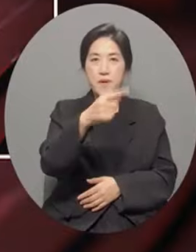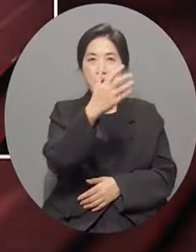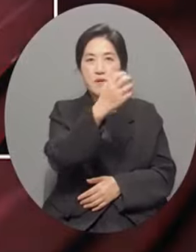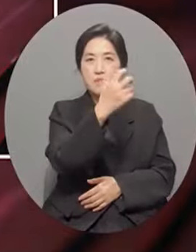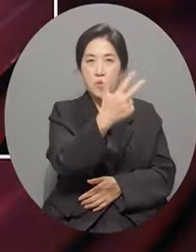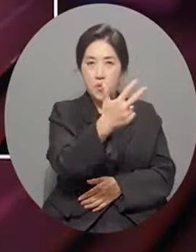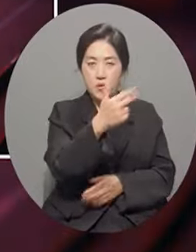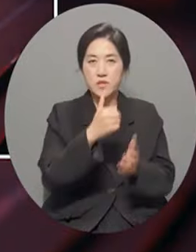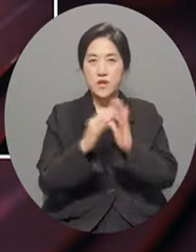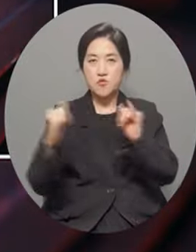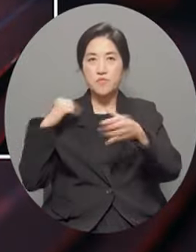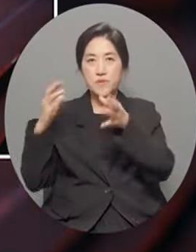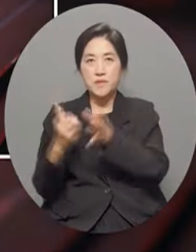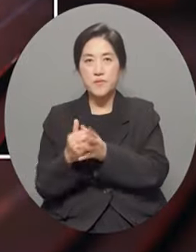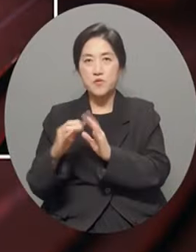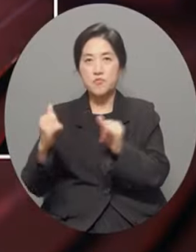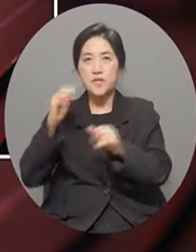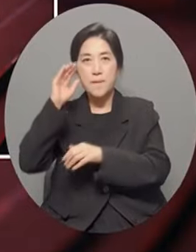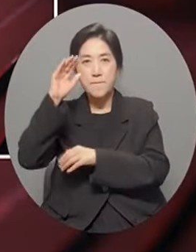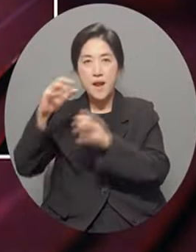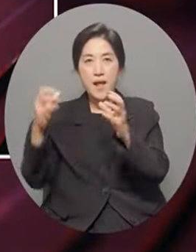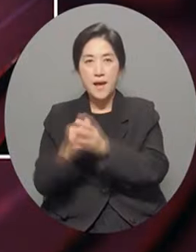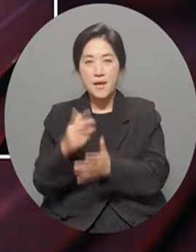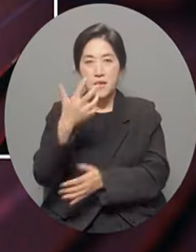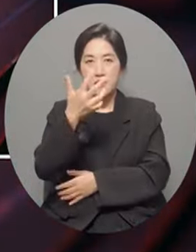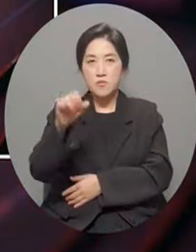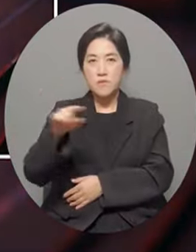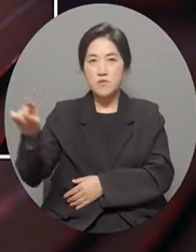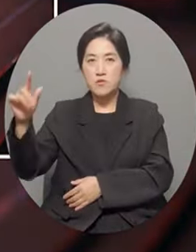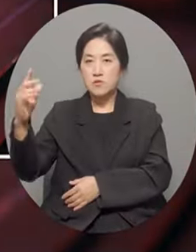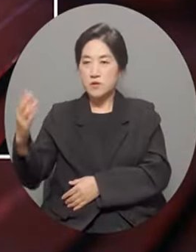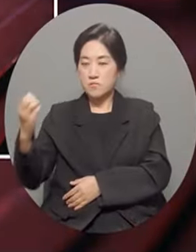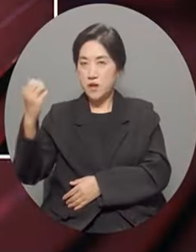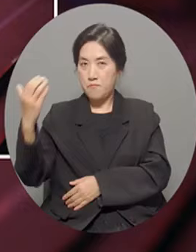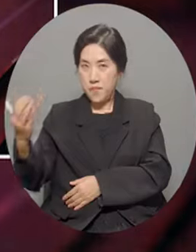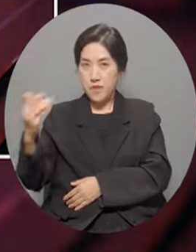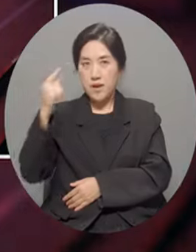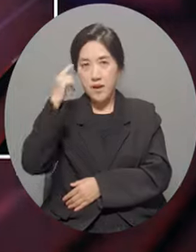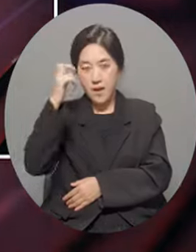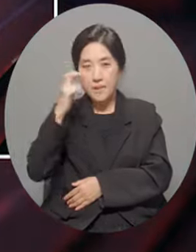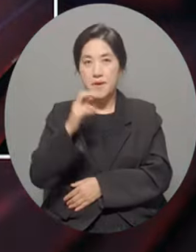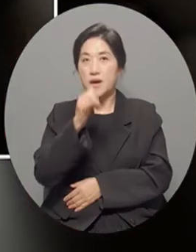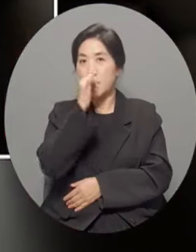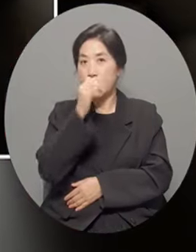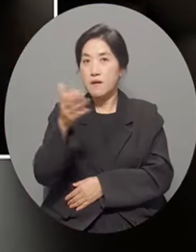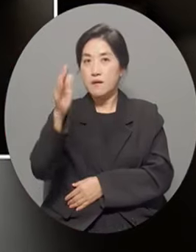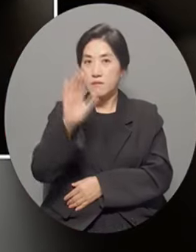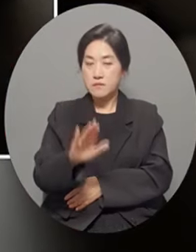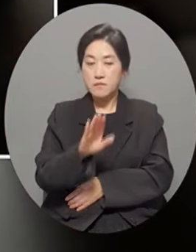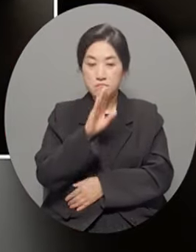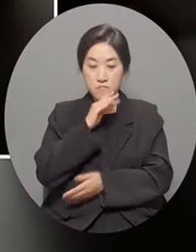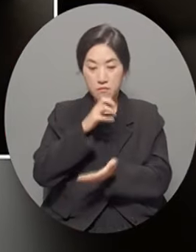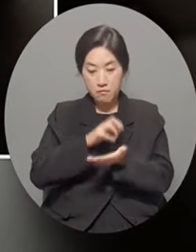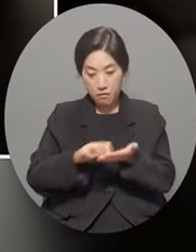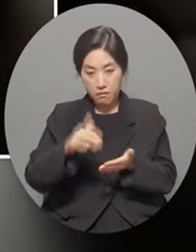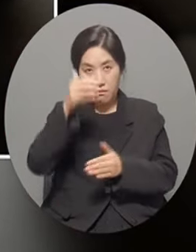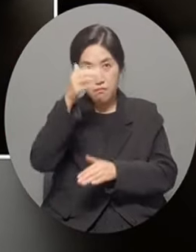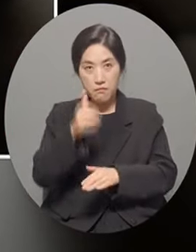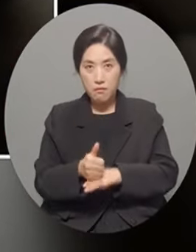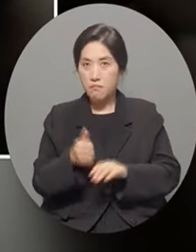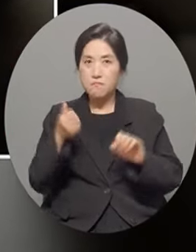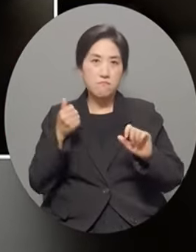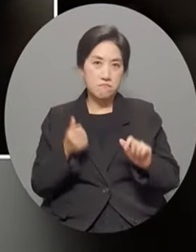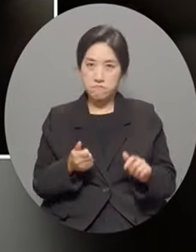197석, 국민의힘과 국민의 미래를 합쳐 85석에서 99석으로 예측했지만 실제 개표 결과와는